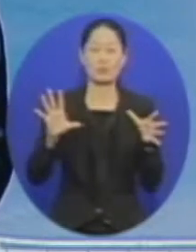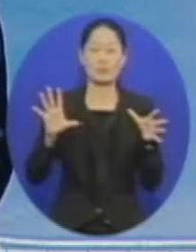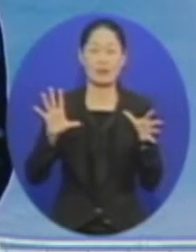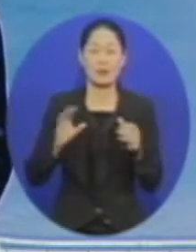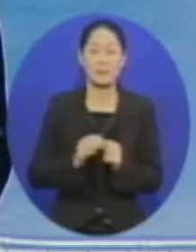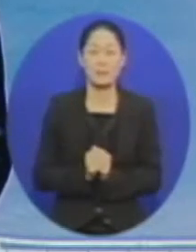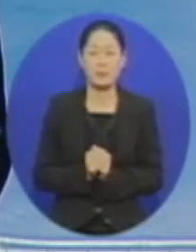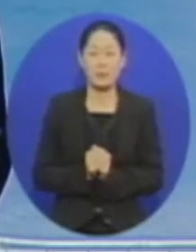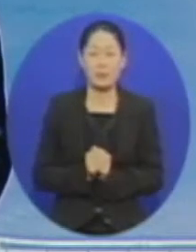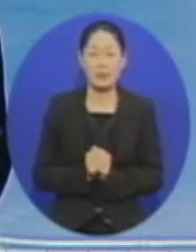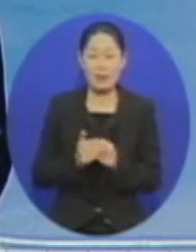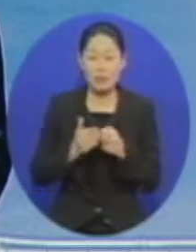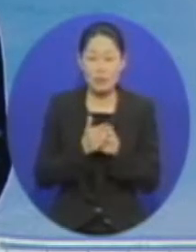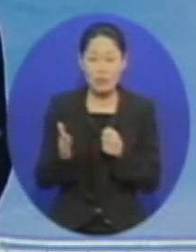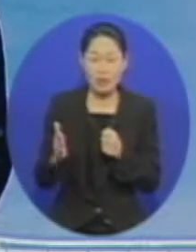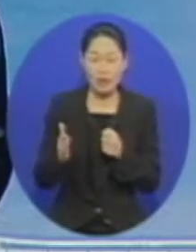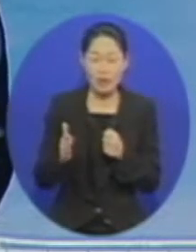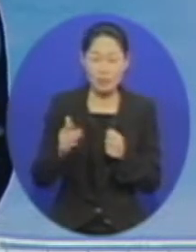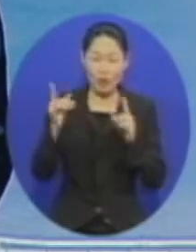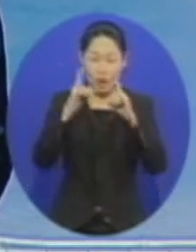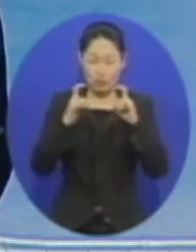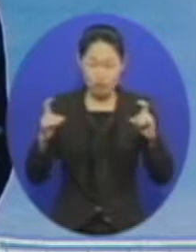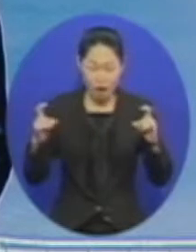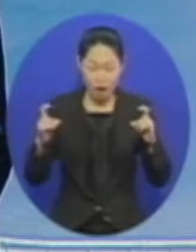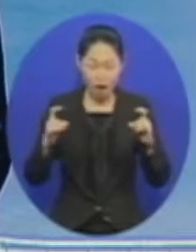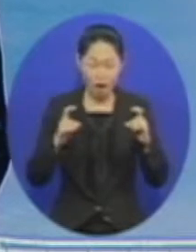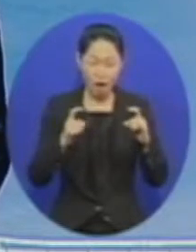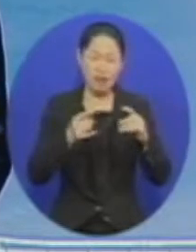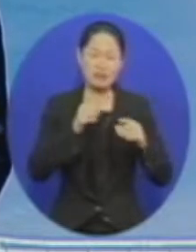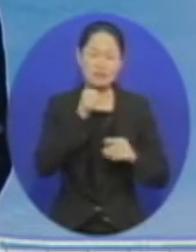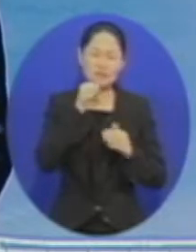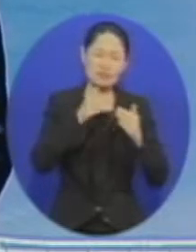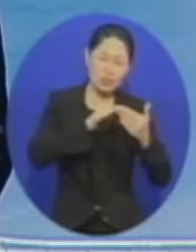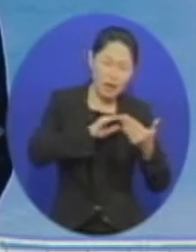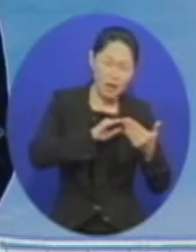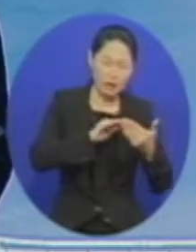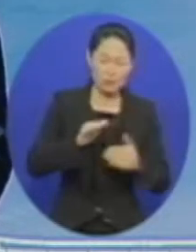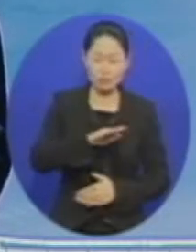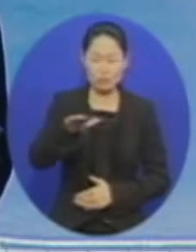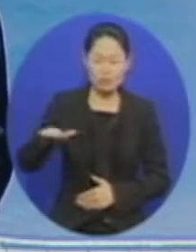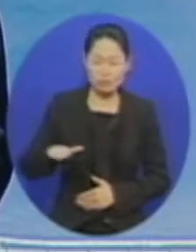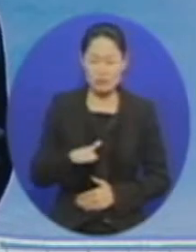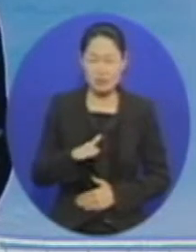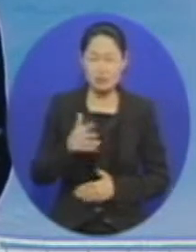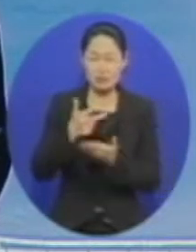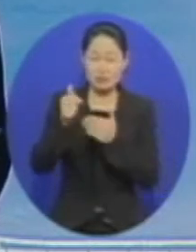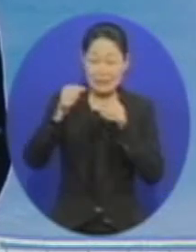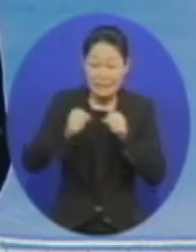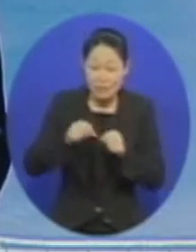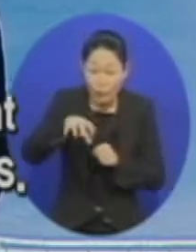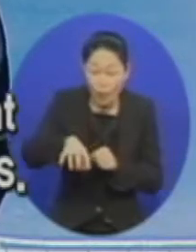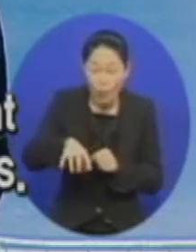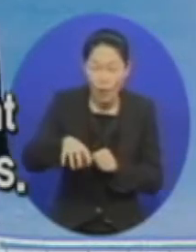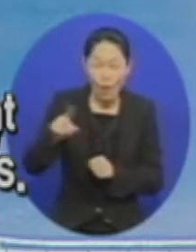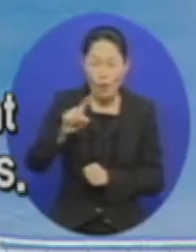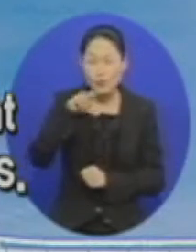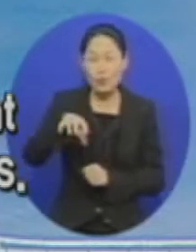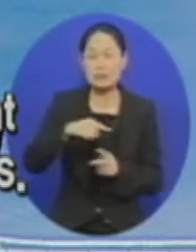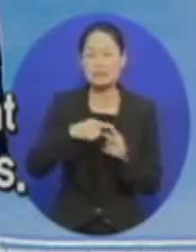그래서 아 궁궐이나 초막이 나 우리 주님 계신 곳이면 어디든지 천국에 요